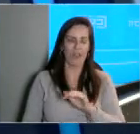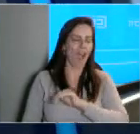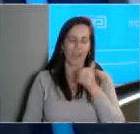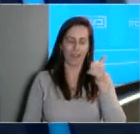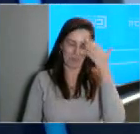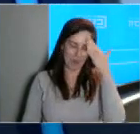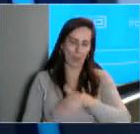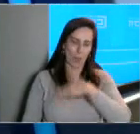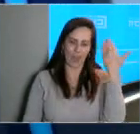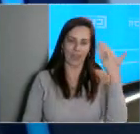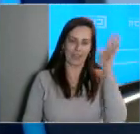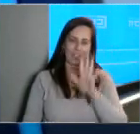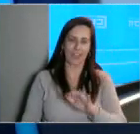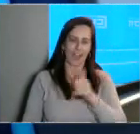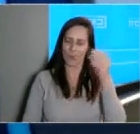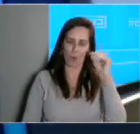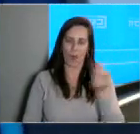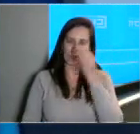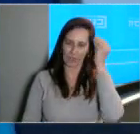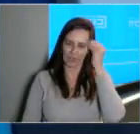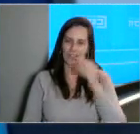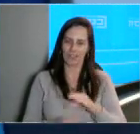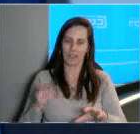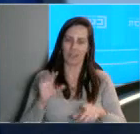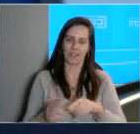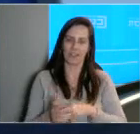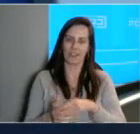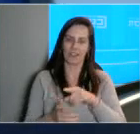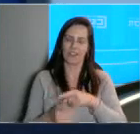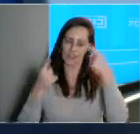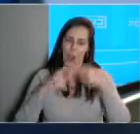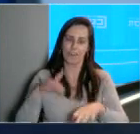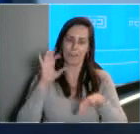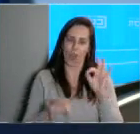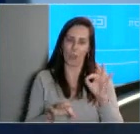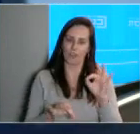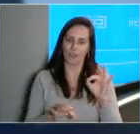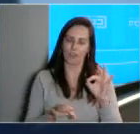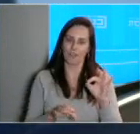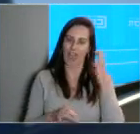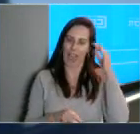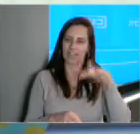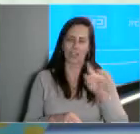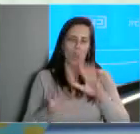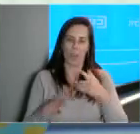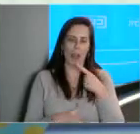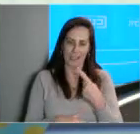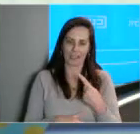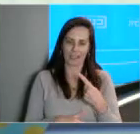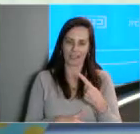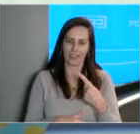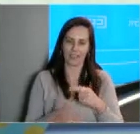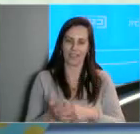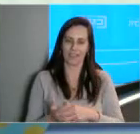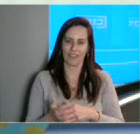המדובר, ולדעתי יהיה הסרטון הזכור ביותר של המערכת הבחירות הללו, של יום הבחירות הללו. הילדה שלא פחדה לומר ליושב